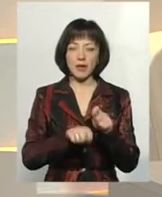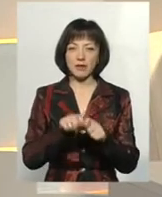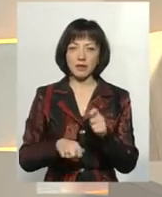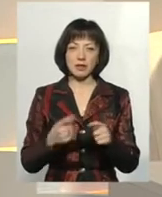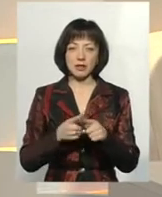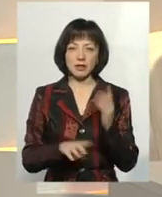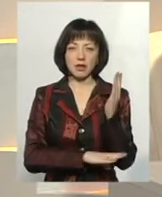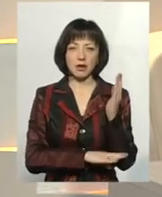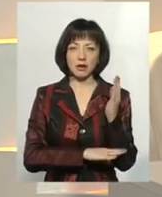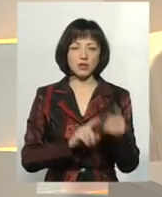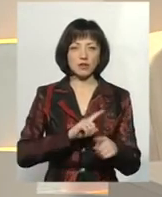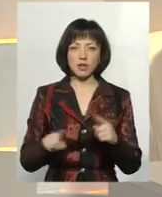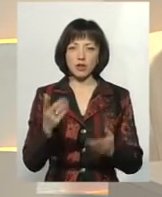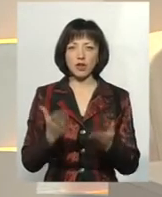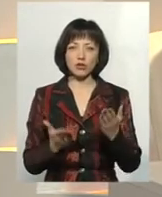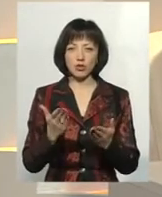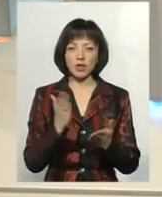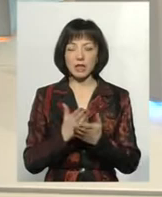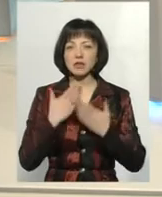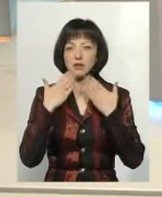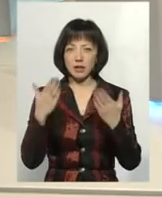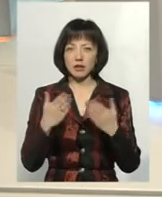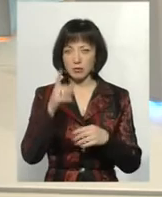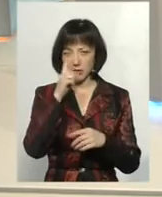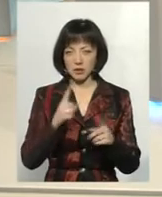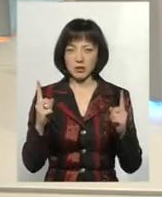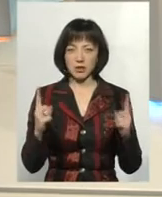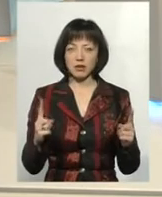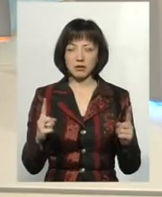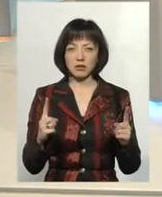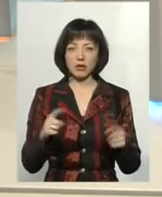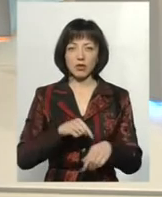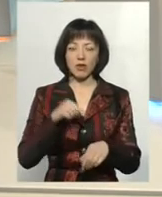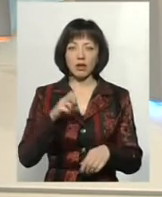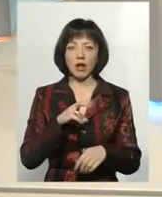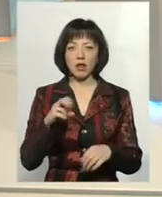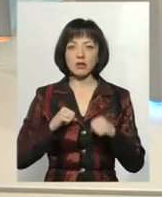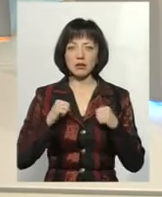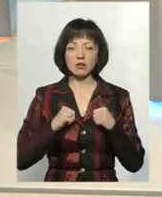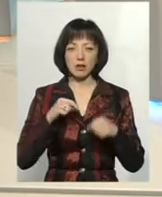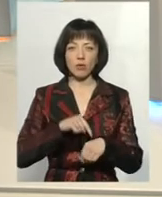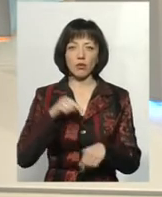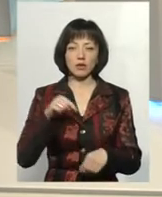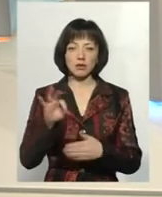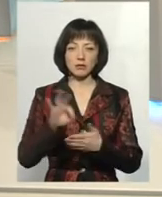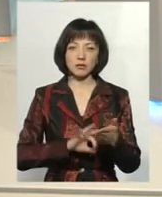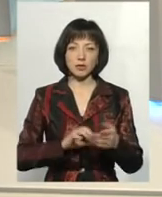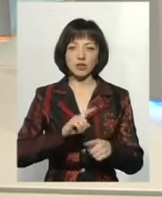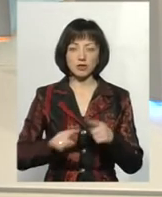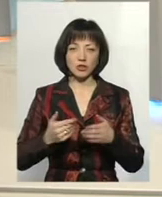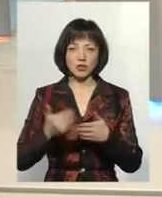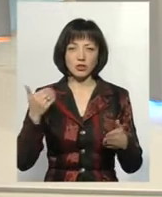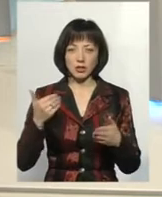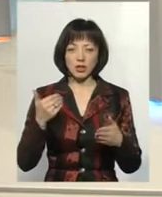дерево? Досить швидко. Якщо є звернення, вони в місячний термін зобов'язані відреагувати, але стараються відреагувати швидше,